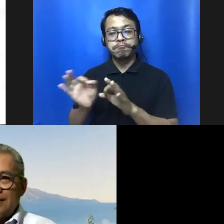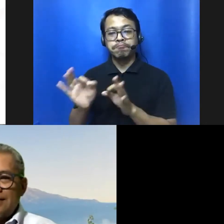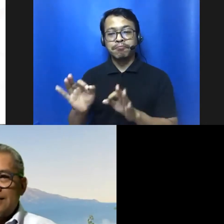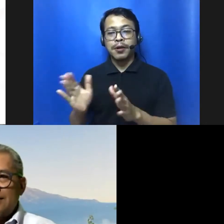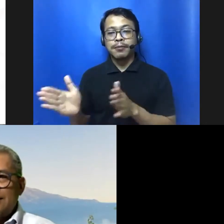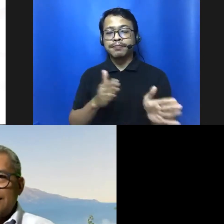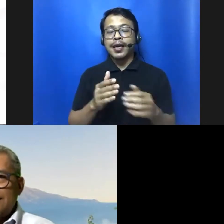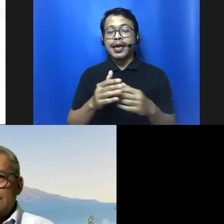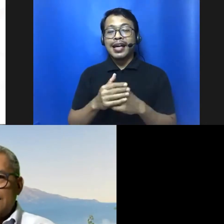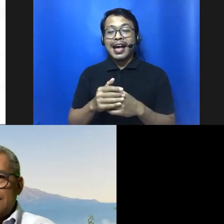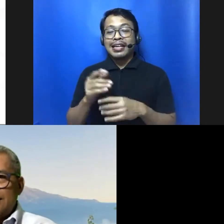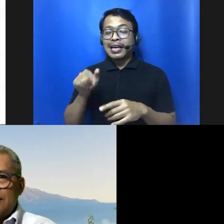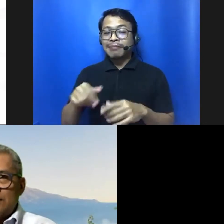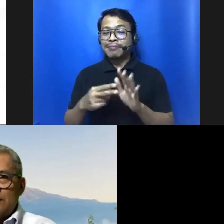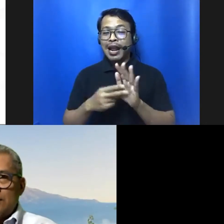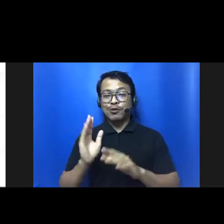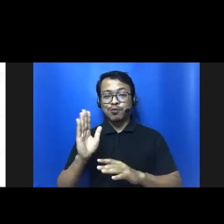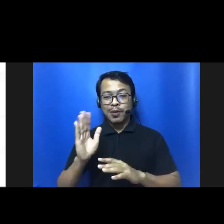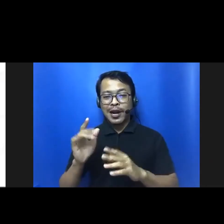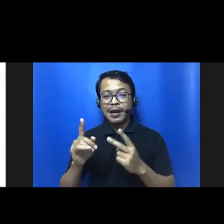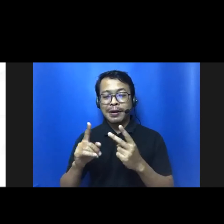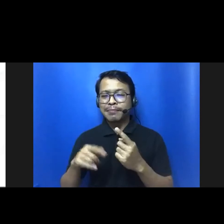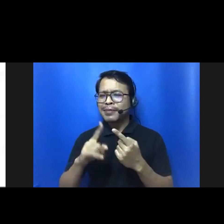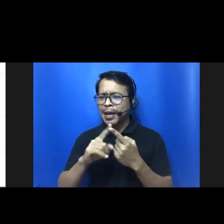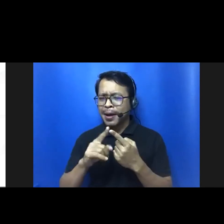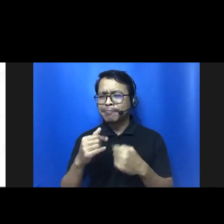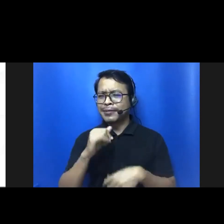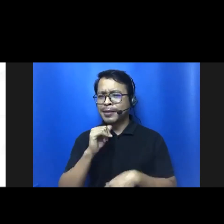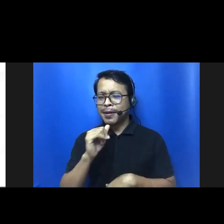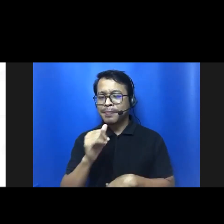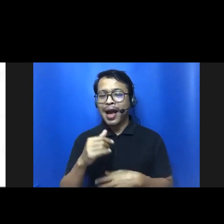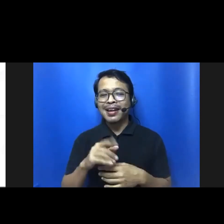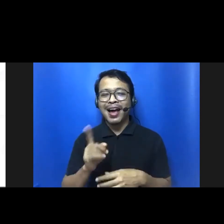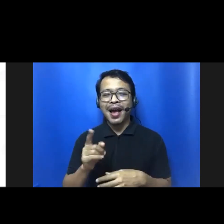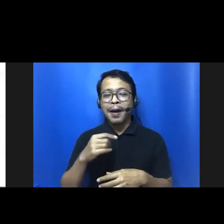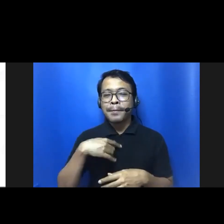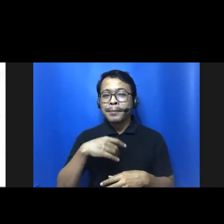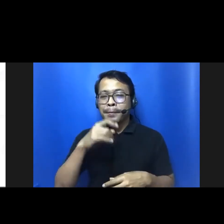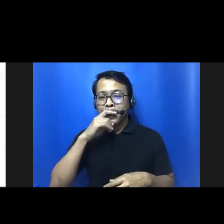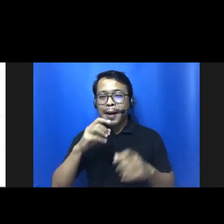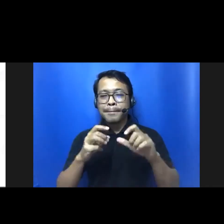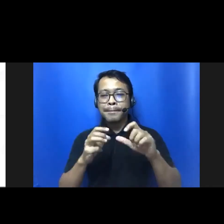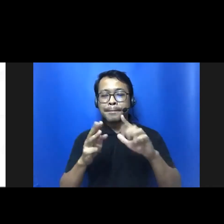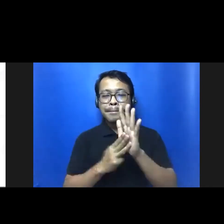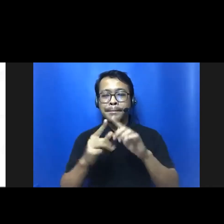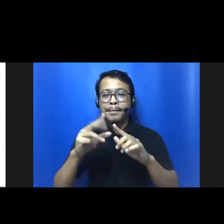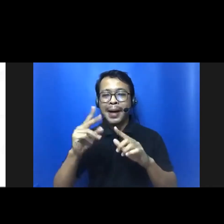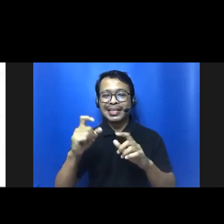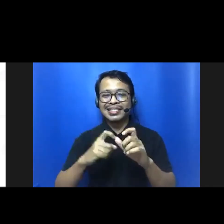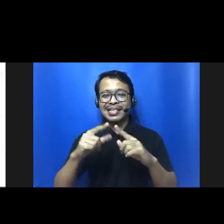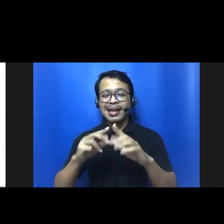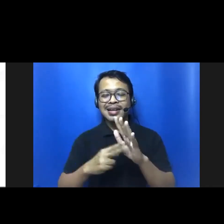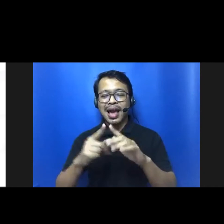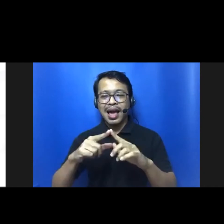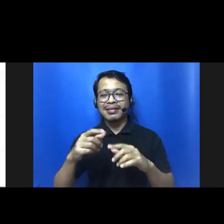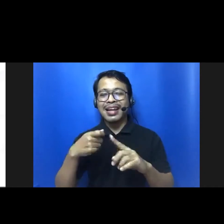yang pertama, ada Bapak Marsana SHM Hum, Kepala Bidang Penempatan Tenaga Kerja, Dinas Ketenagakerjaan Kota Bandung, Provinsi